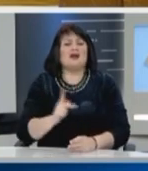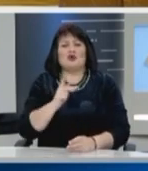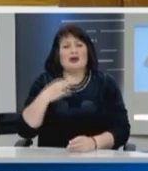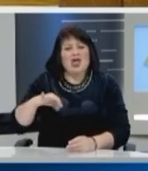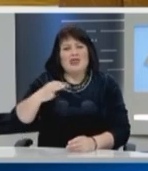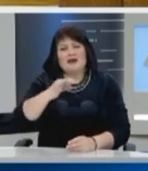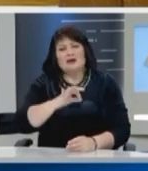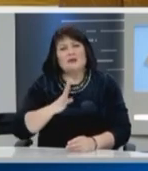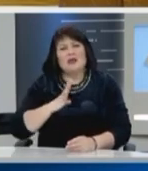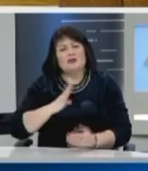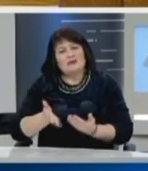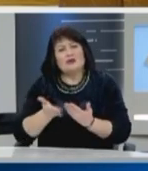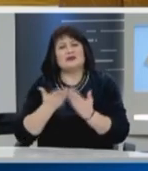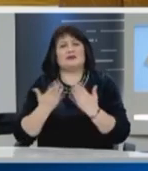αδύναμων.